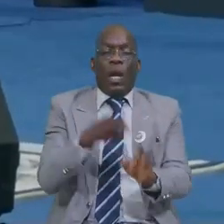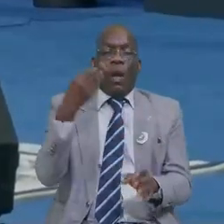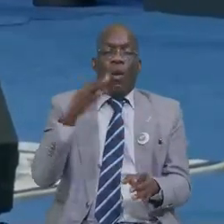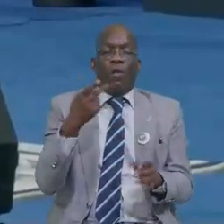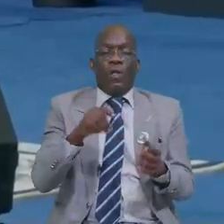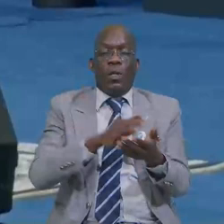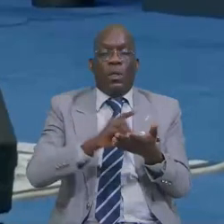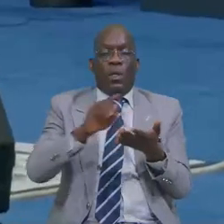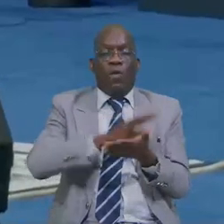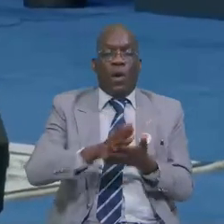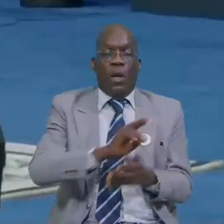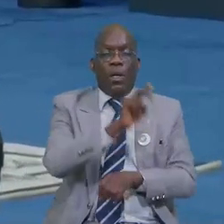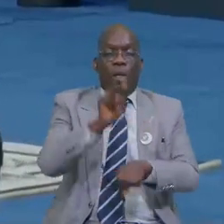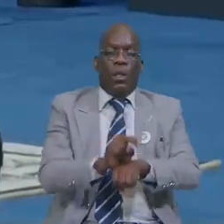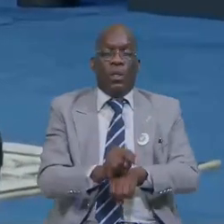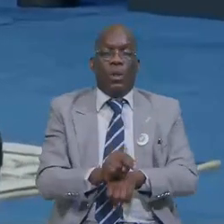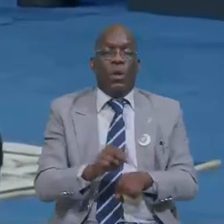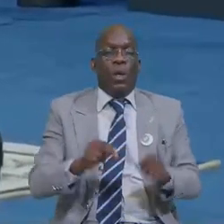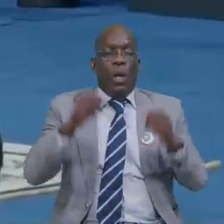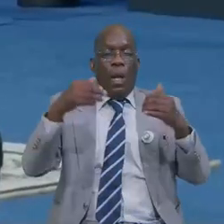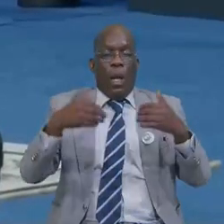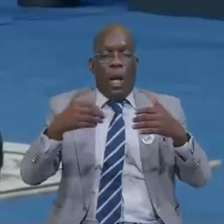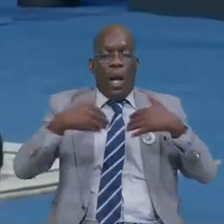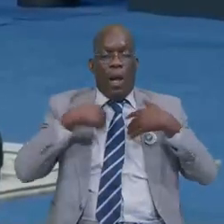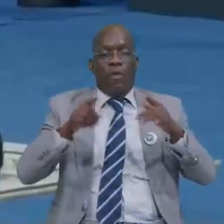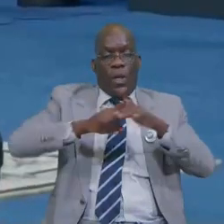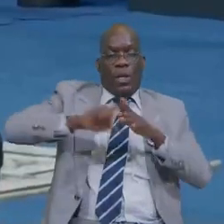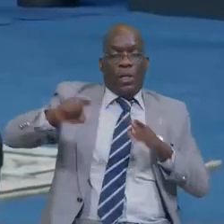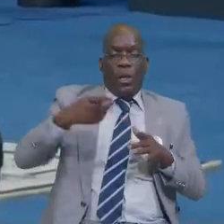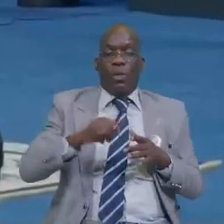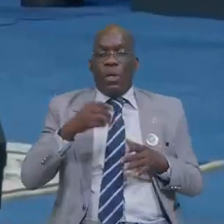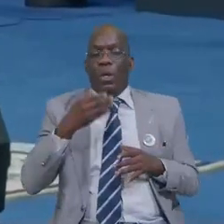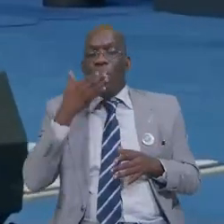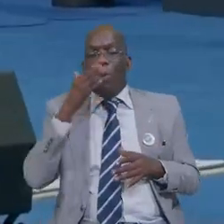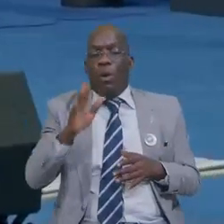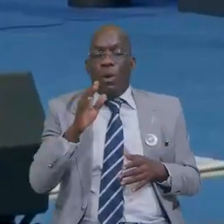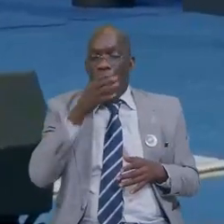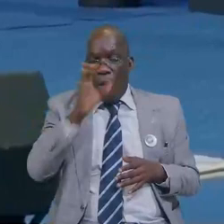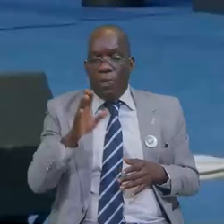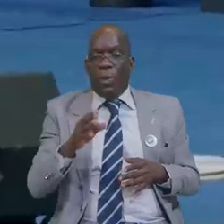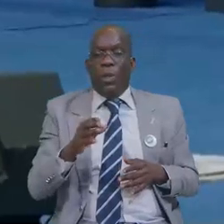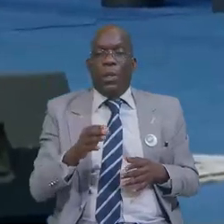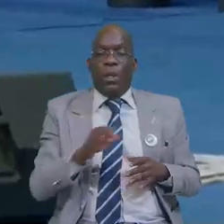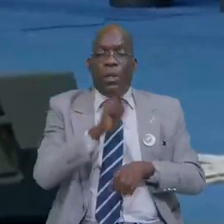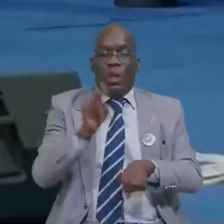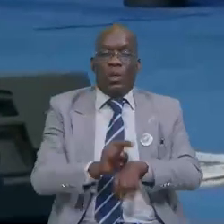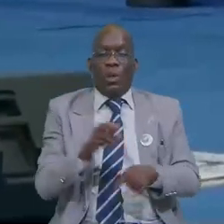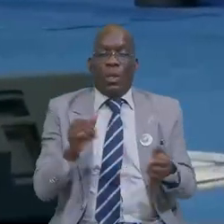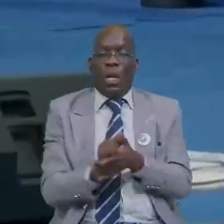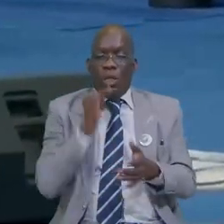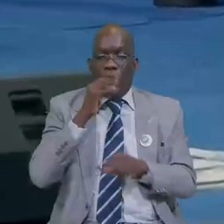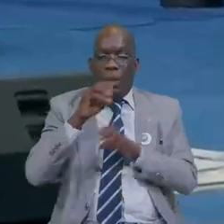divine, en fuyant la corruption qui existe dans le monde par